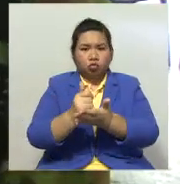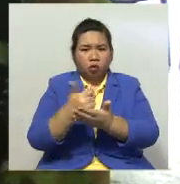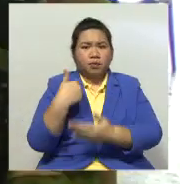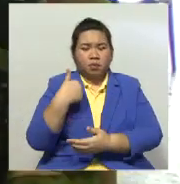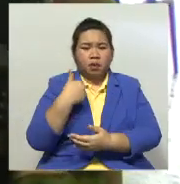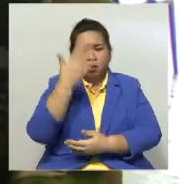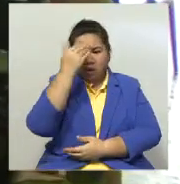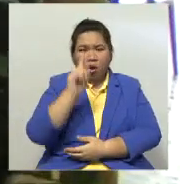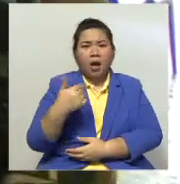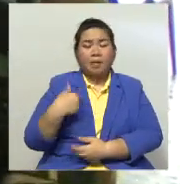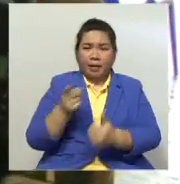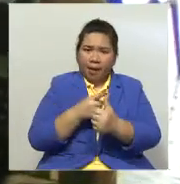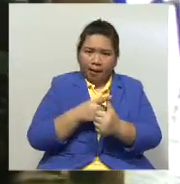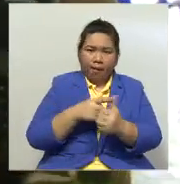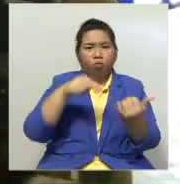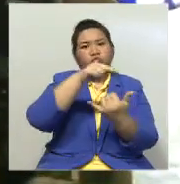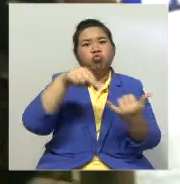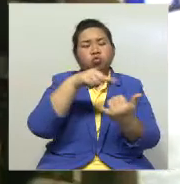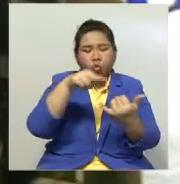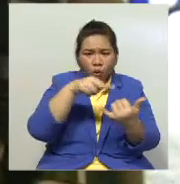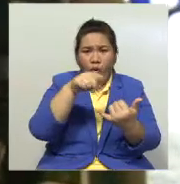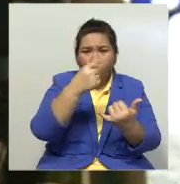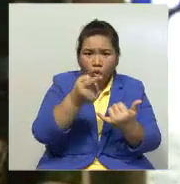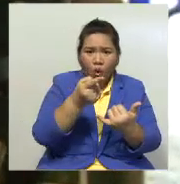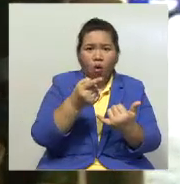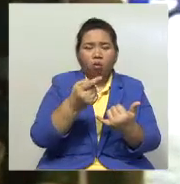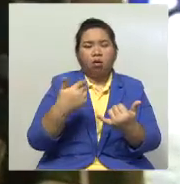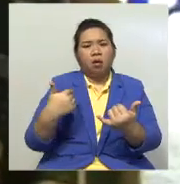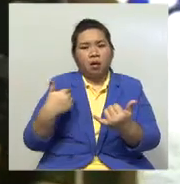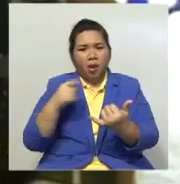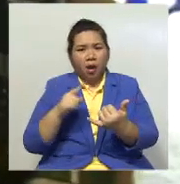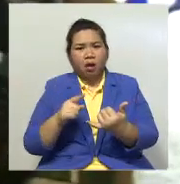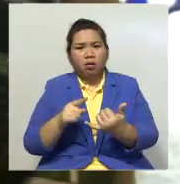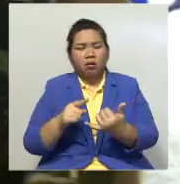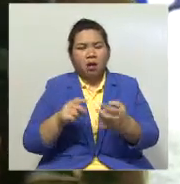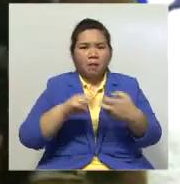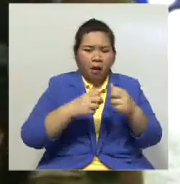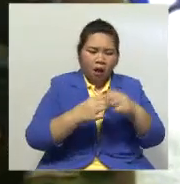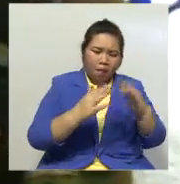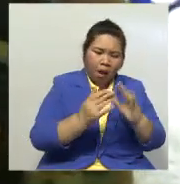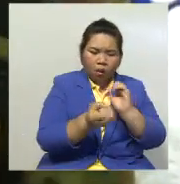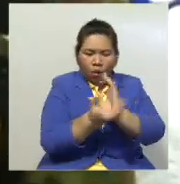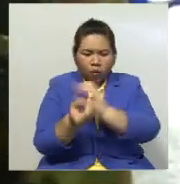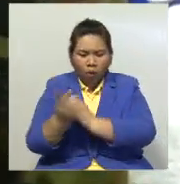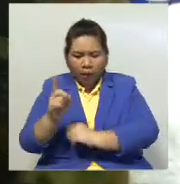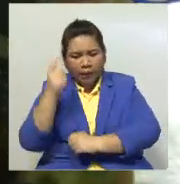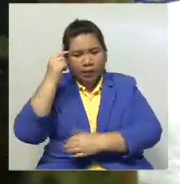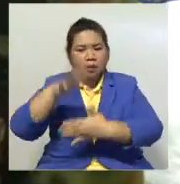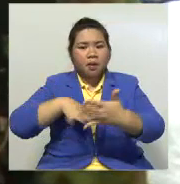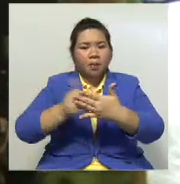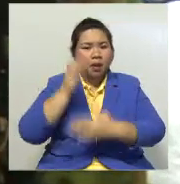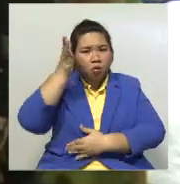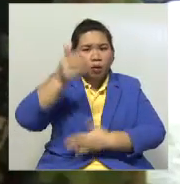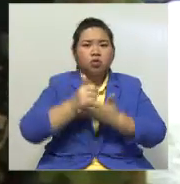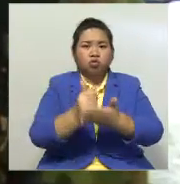านอยู่แล้วเพื่อ1ปฐมพยาบาลนะครับแล้วก็การสำรวจความเสียหายที่เกิดขึ้นเพื่อวางแผนการช่วยเหลือในระยะยาว